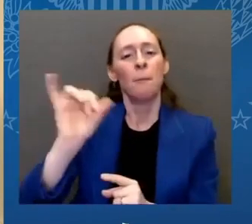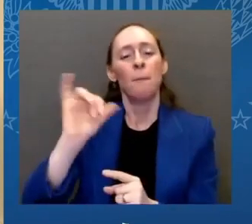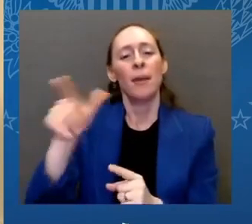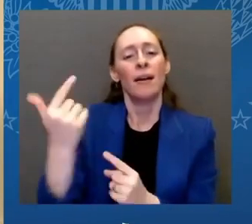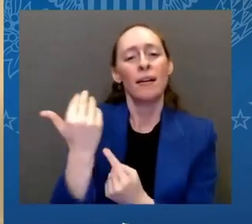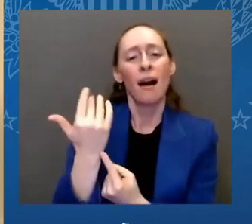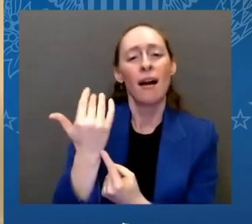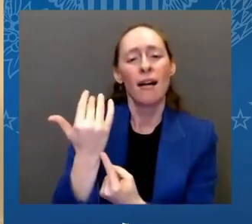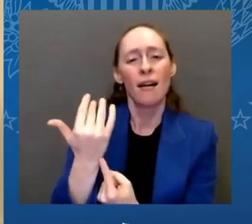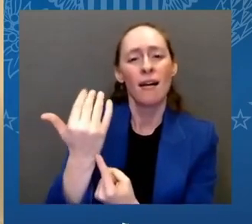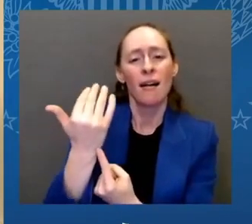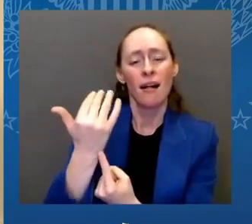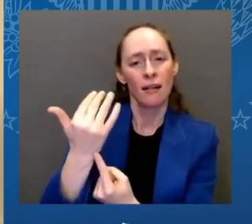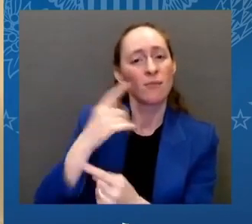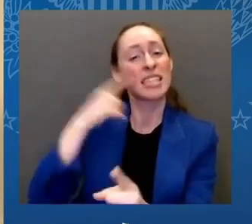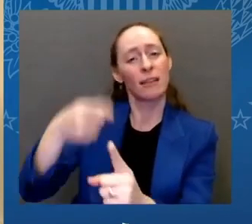запалюється на 8 днів,